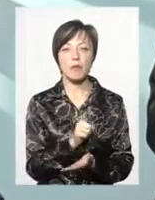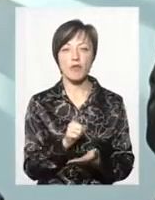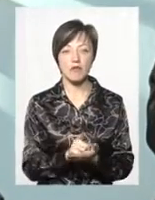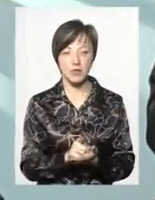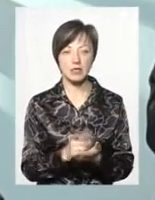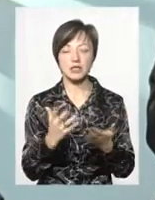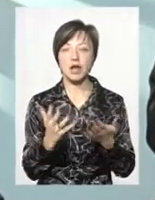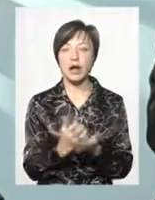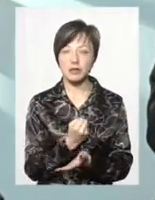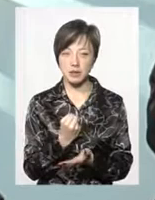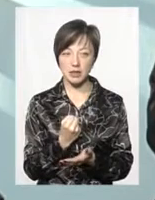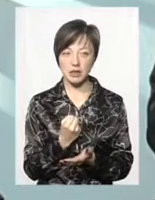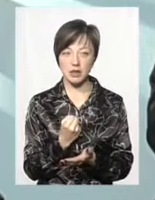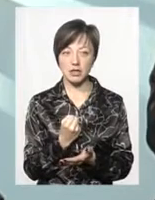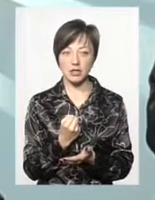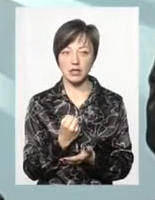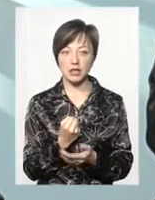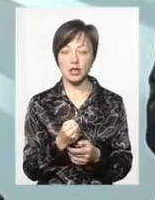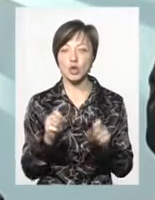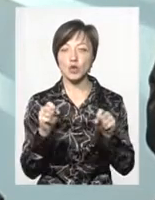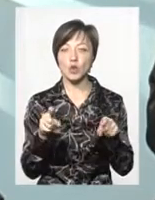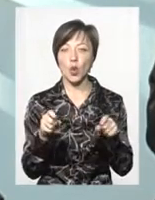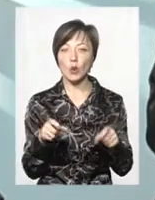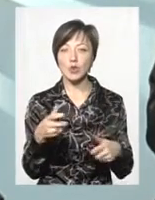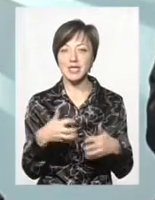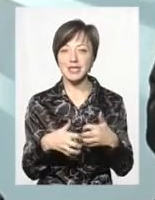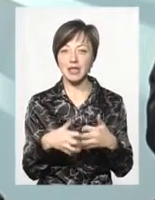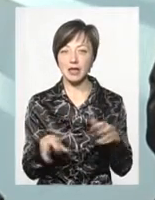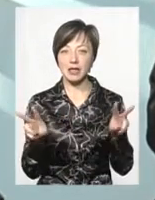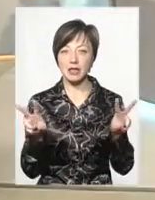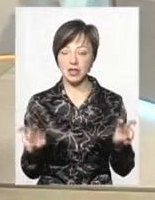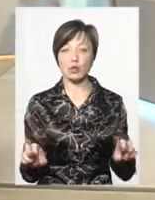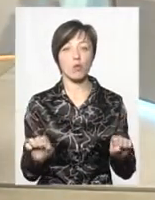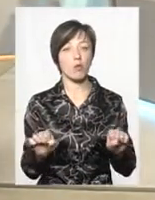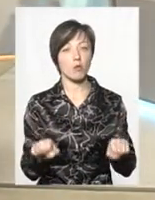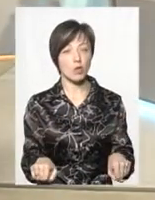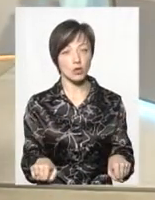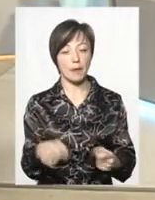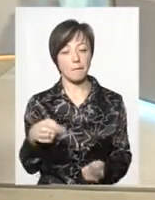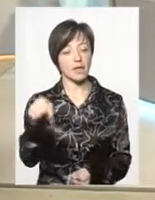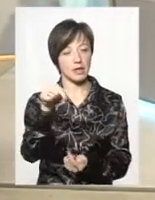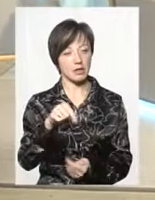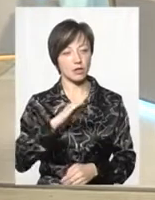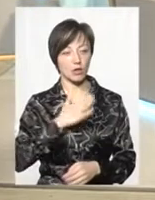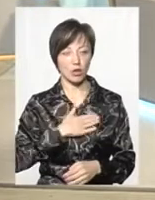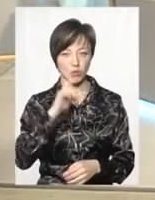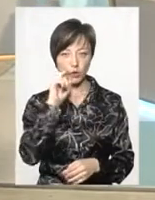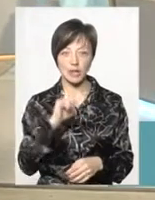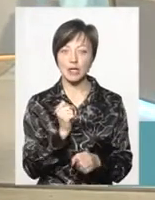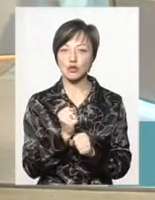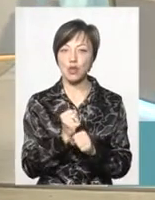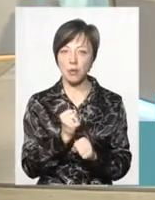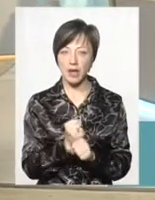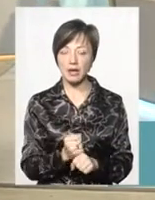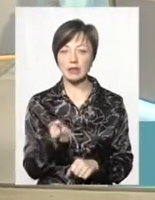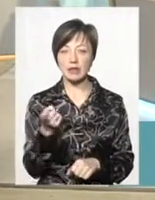все-таки знайти оту золоту середину, яка може підійти до нашої України і зробити